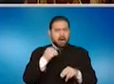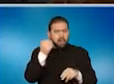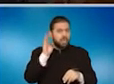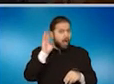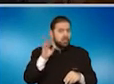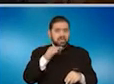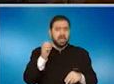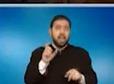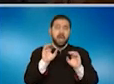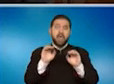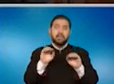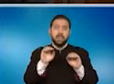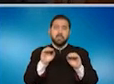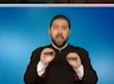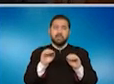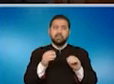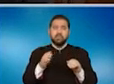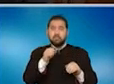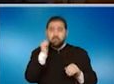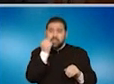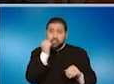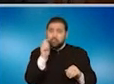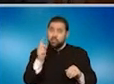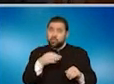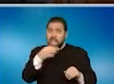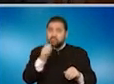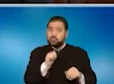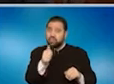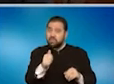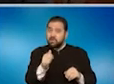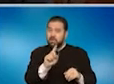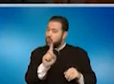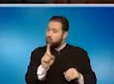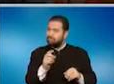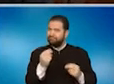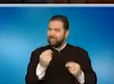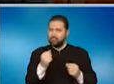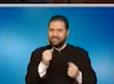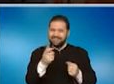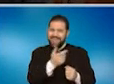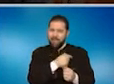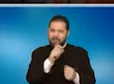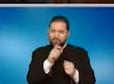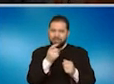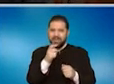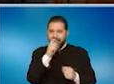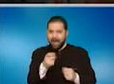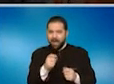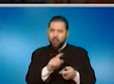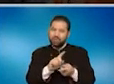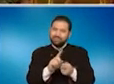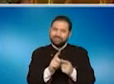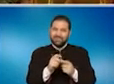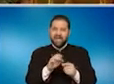nu. Atunci a zis: nu mai voiesc să vând. Și umilindu-se, a venit la bătrânul, pocăindu-se și rugându-l pe el să o